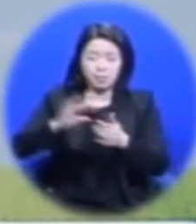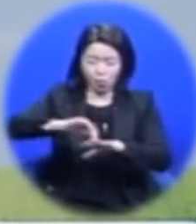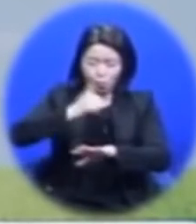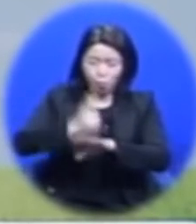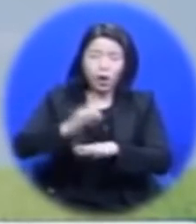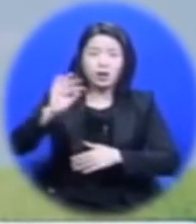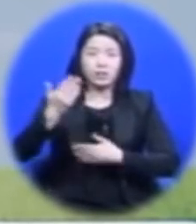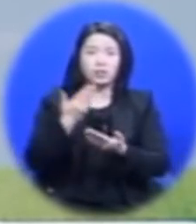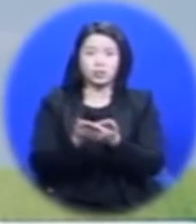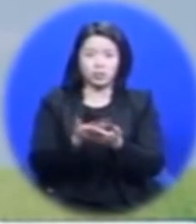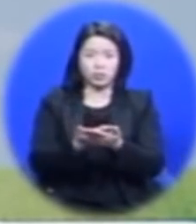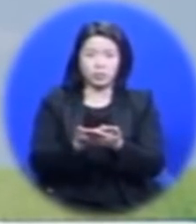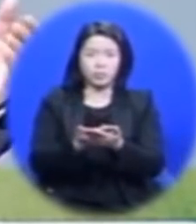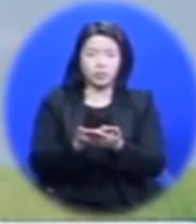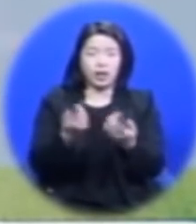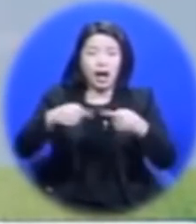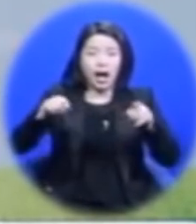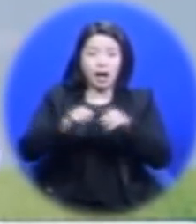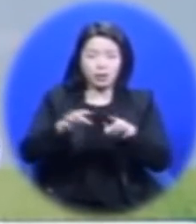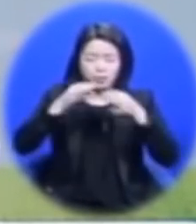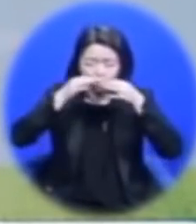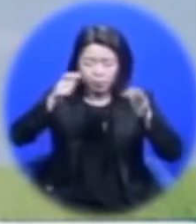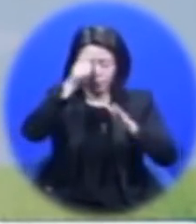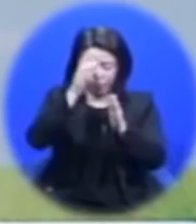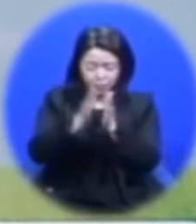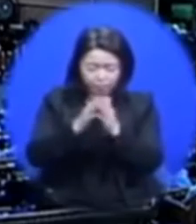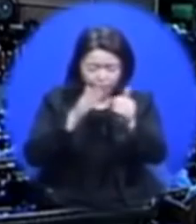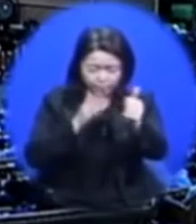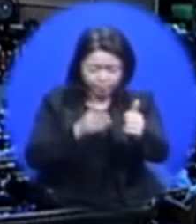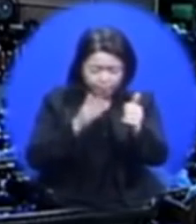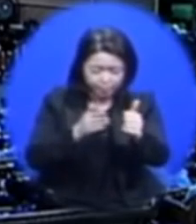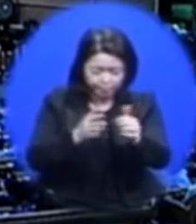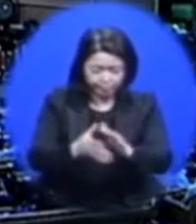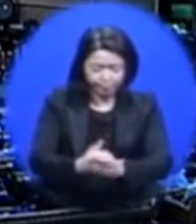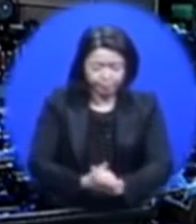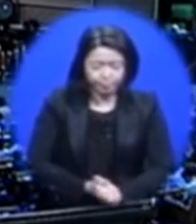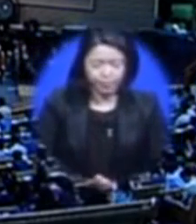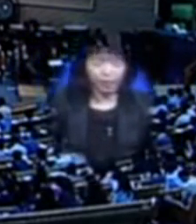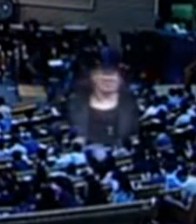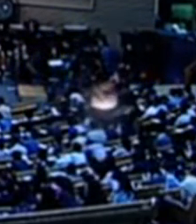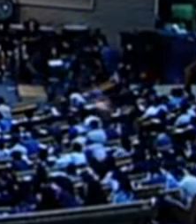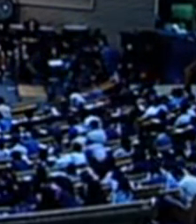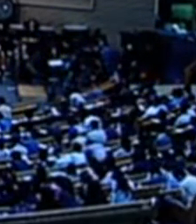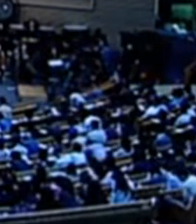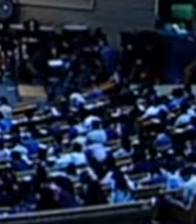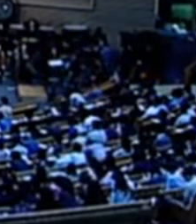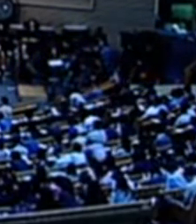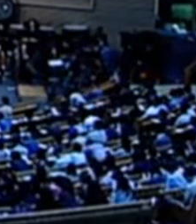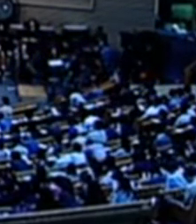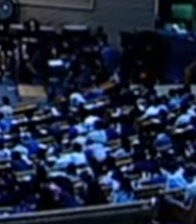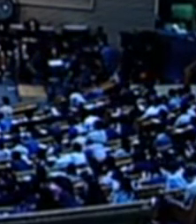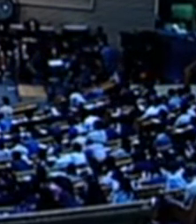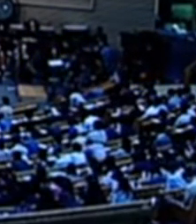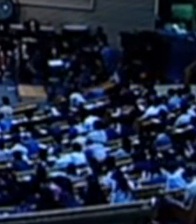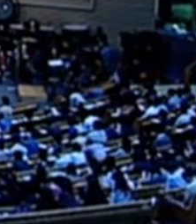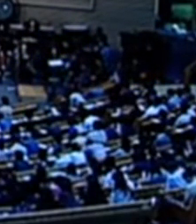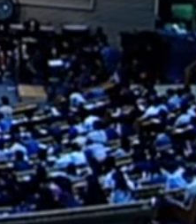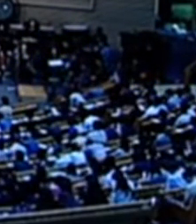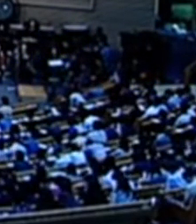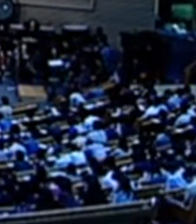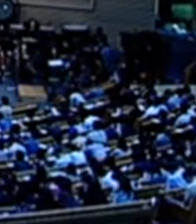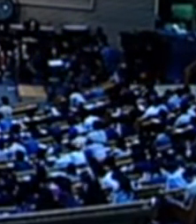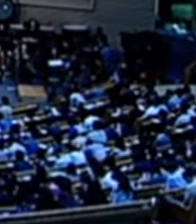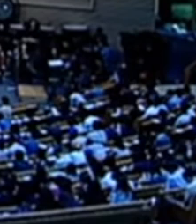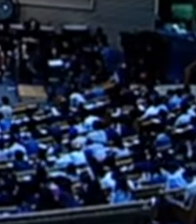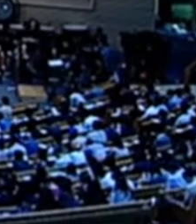되어주소서. 우리 다 같이 통성으로 기도하십시다. 은혜와 사랑이 충만하신 아버지, 놀라우신 하나님의 은혜,